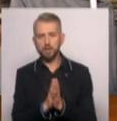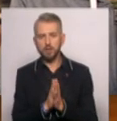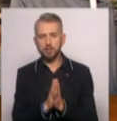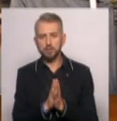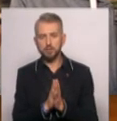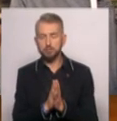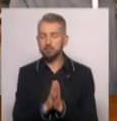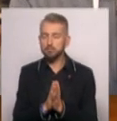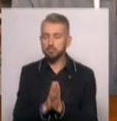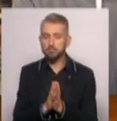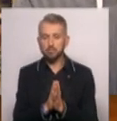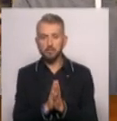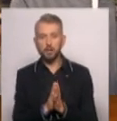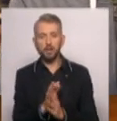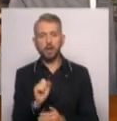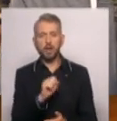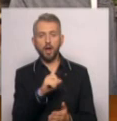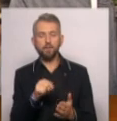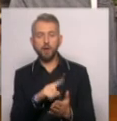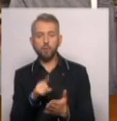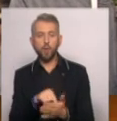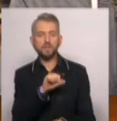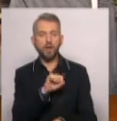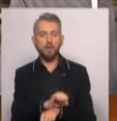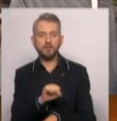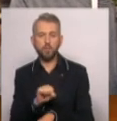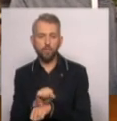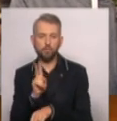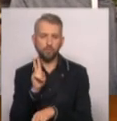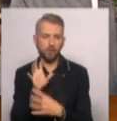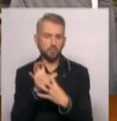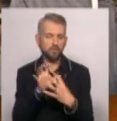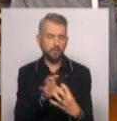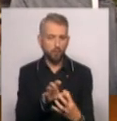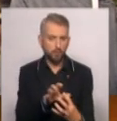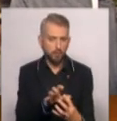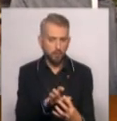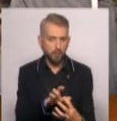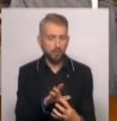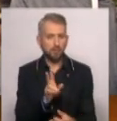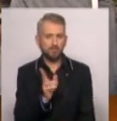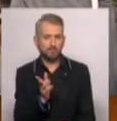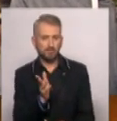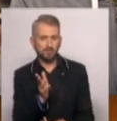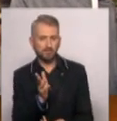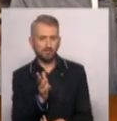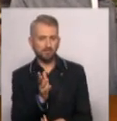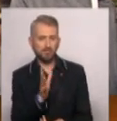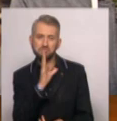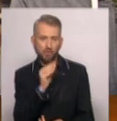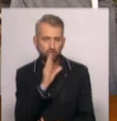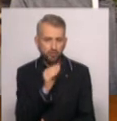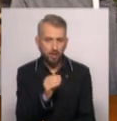Алло. Так, пани Вера. А вопросы остановок общественного транспорта, троллейбусов, ну и там